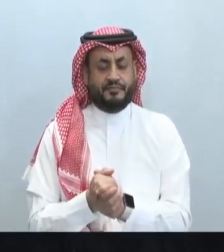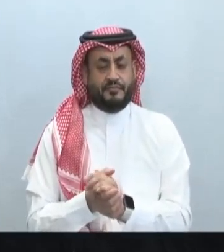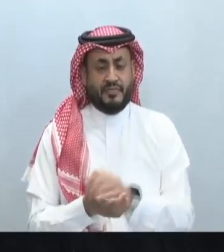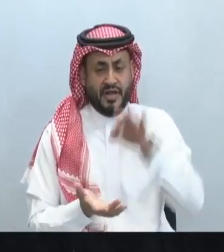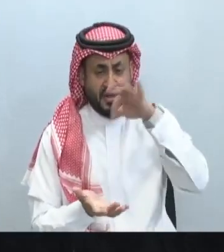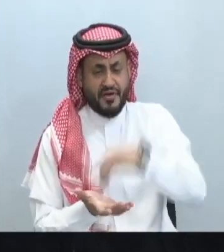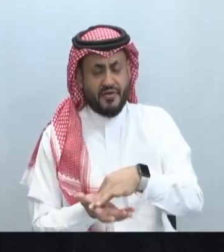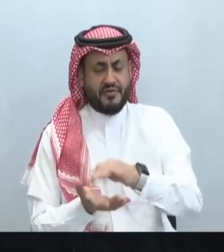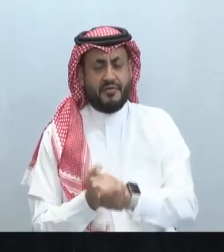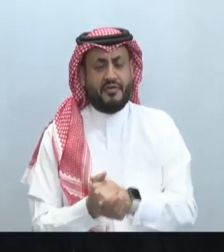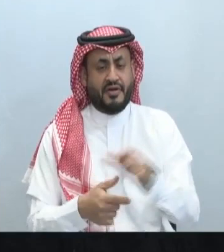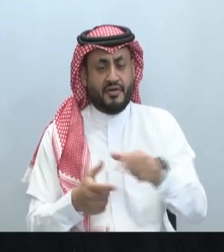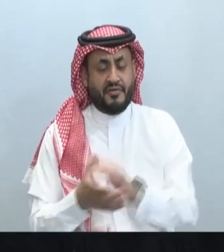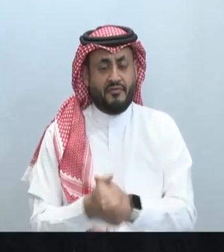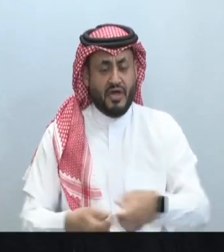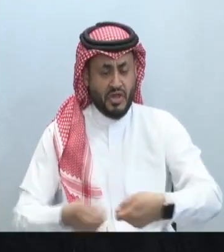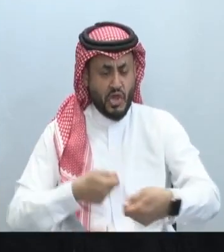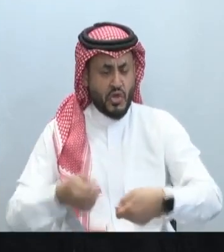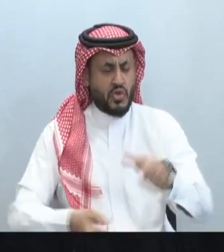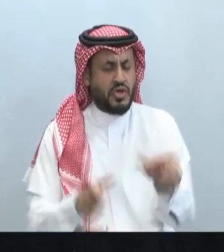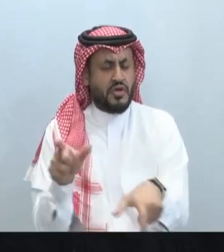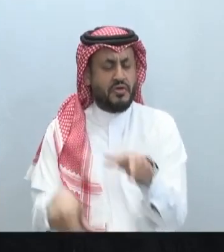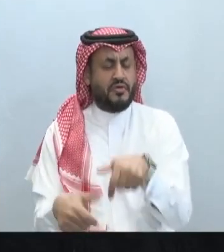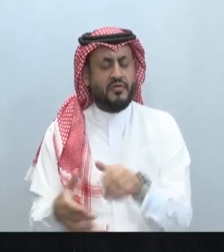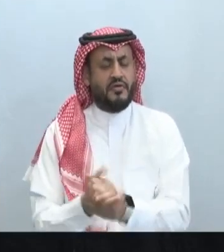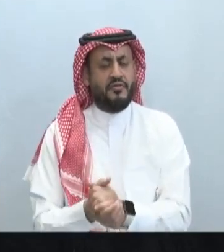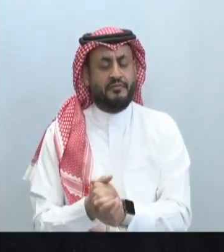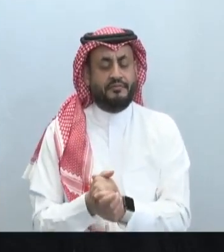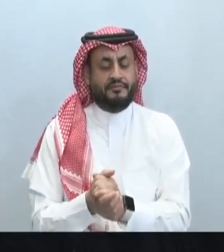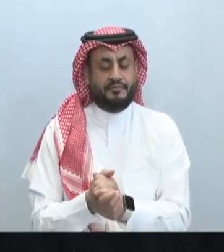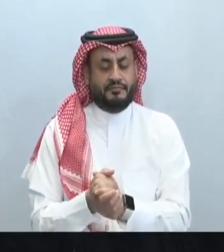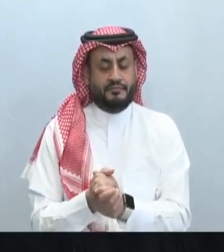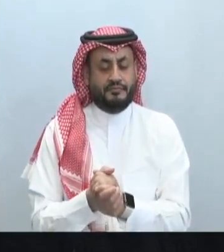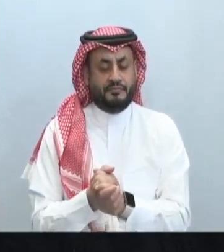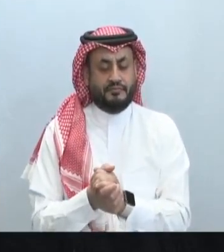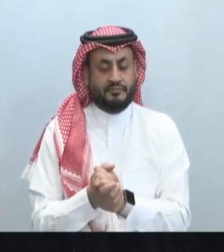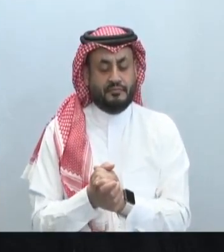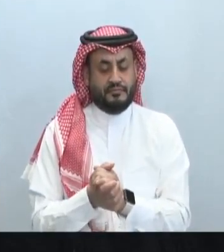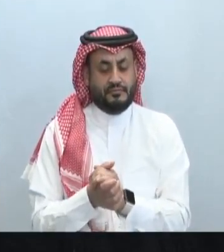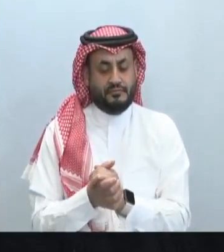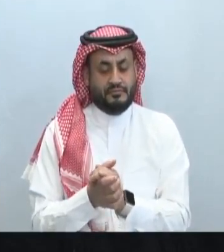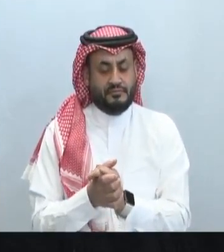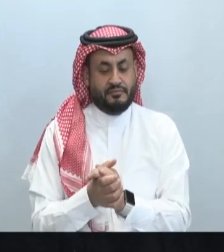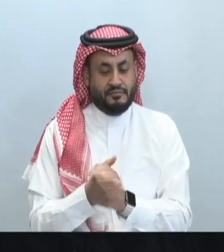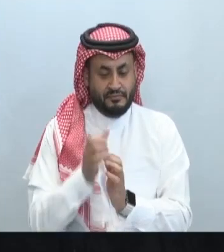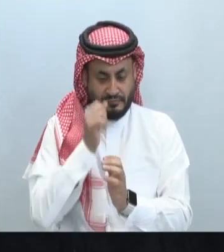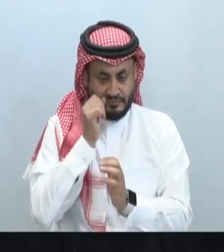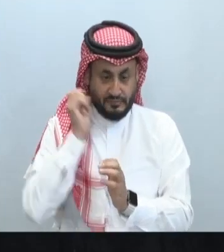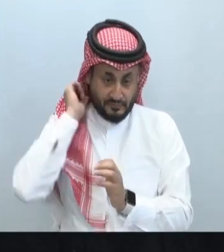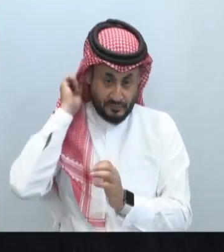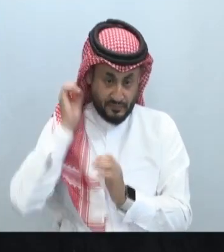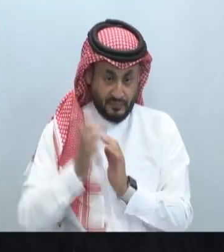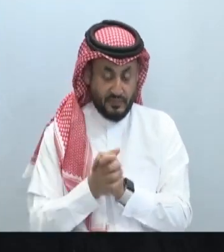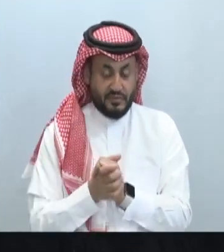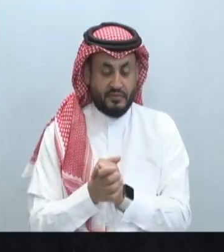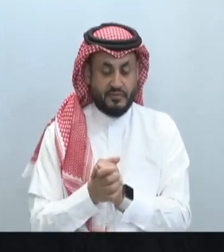ويختص التجار ومن يمارسون التجاره ايضا بمزيد عنايه